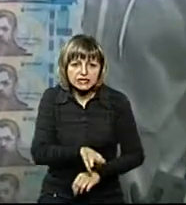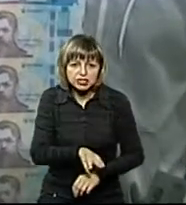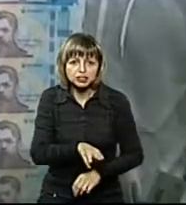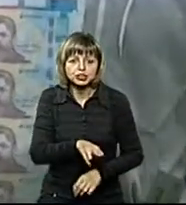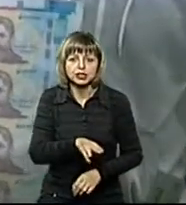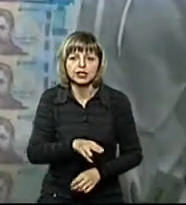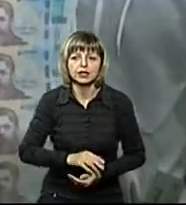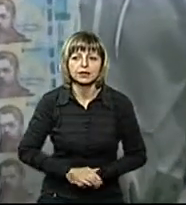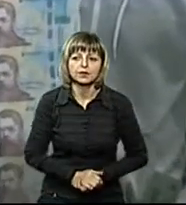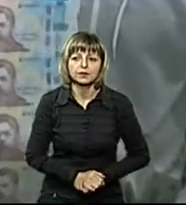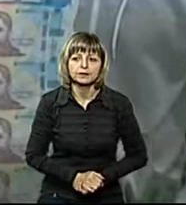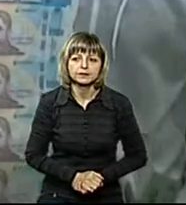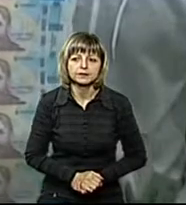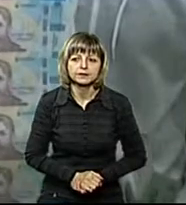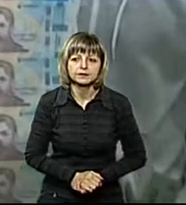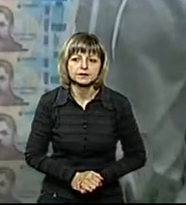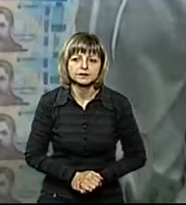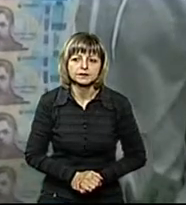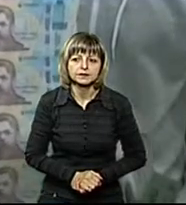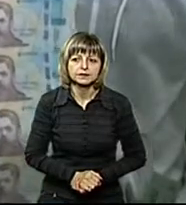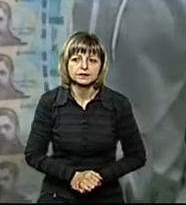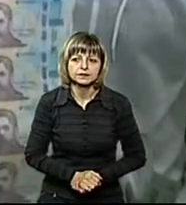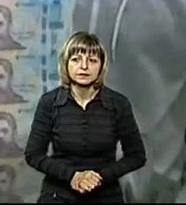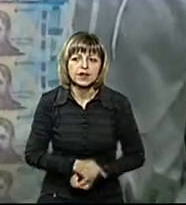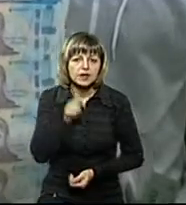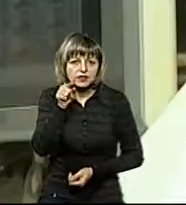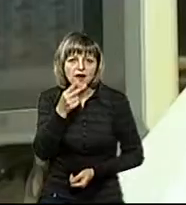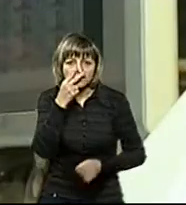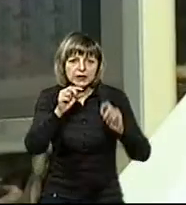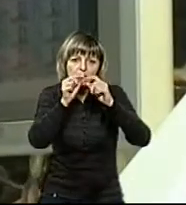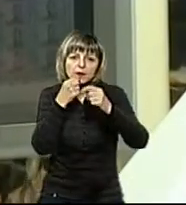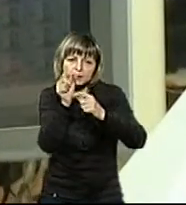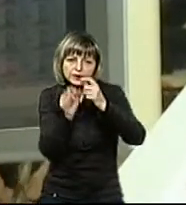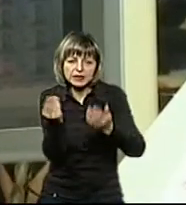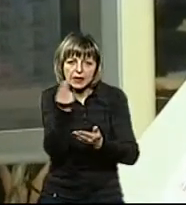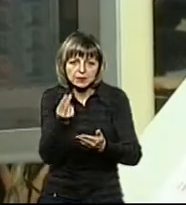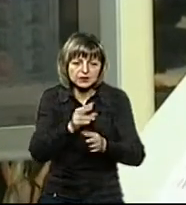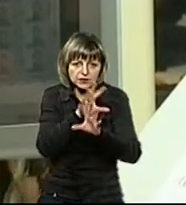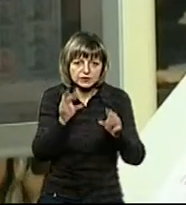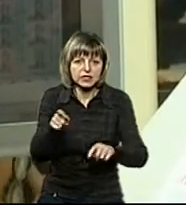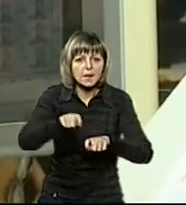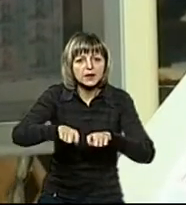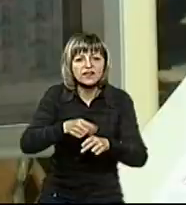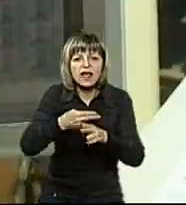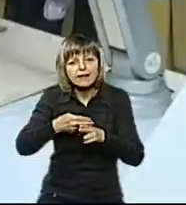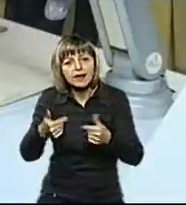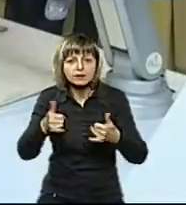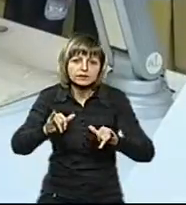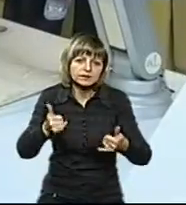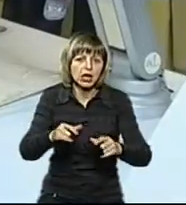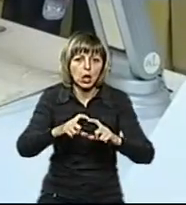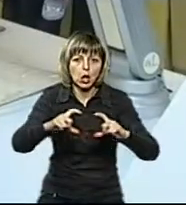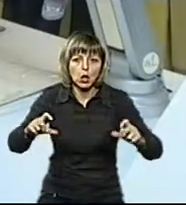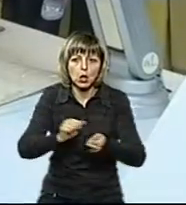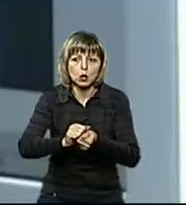товщу паперу, віконна, на якій видно позначення номіналу. У цій частині цеху перевіряють якість купюр. От бачите,